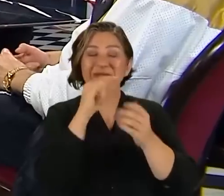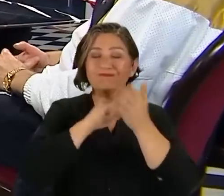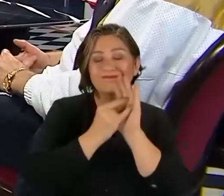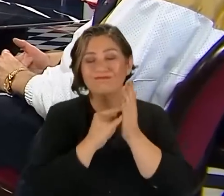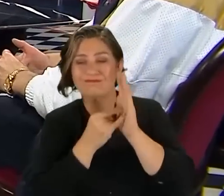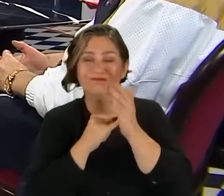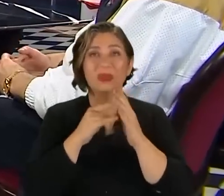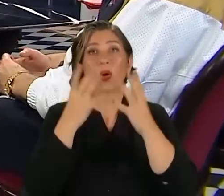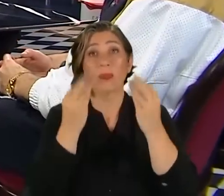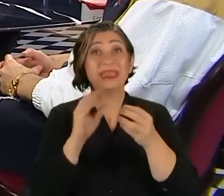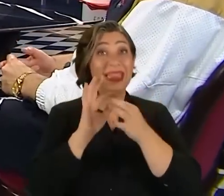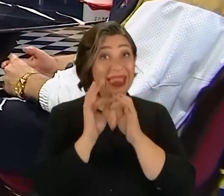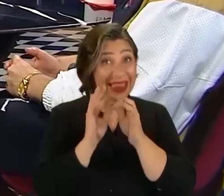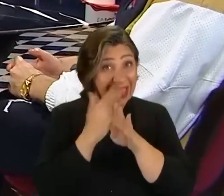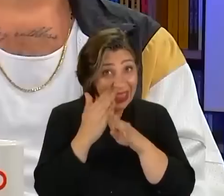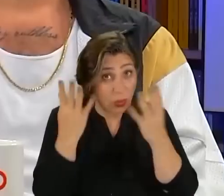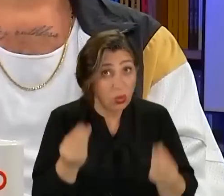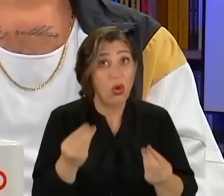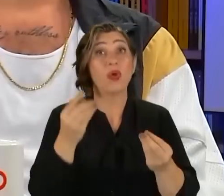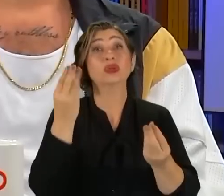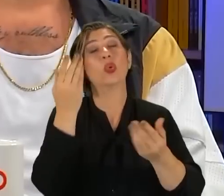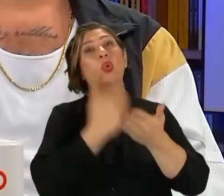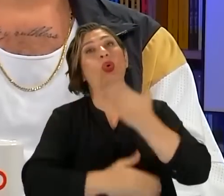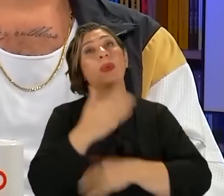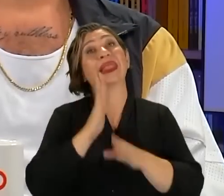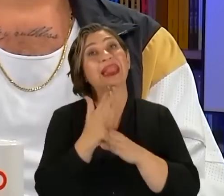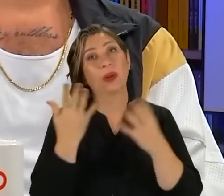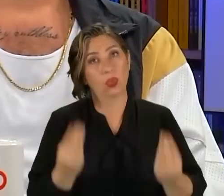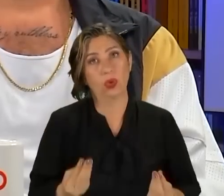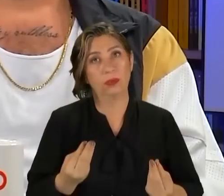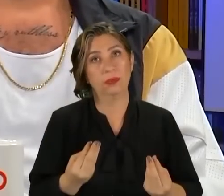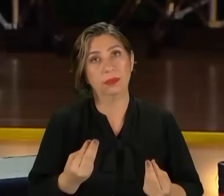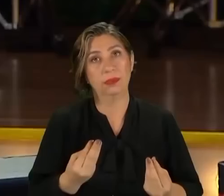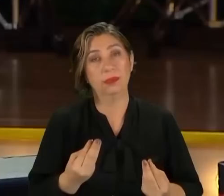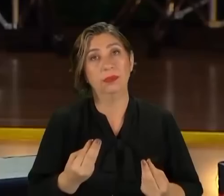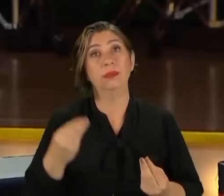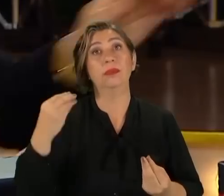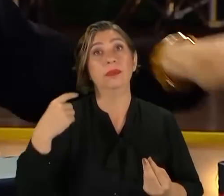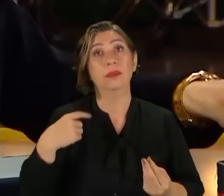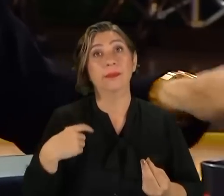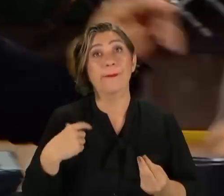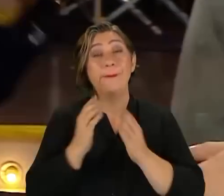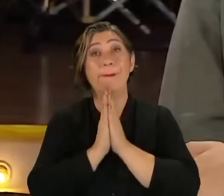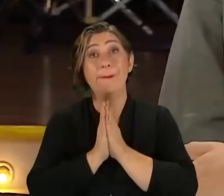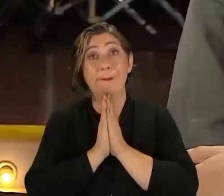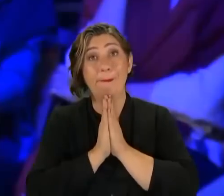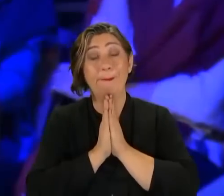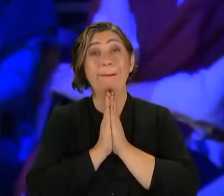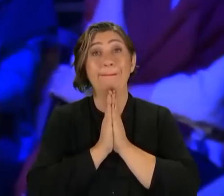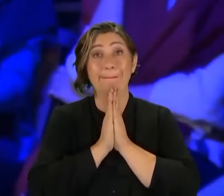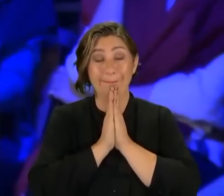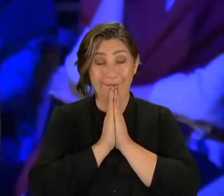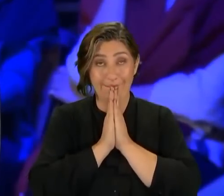kanaat geçinmesine neden oluyor ve çok yorulmalarına neden oluyor. Özellikle maalesef. Yani bizim özür gibi. Dilerim.